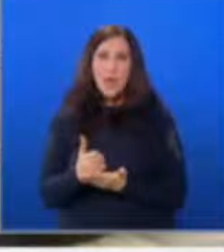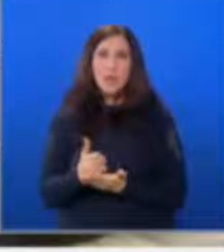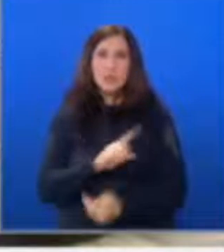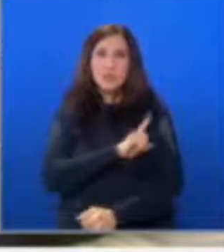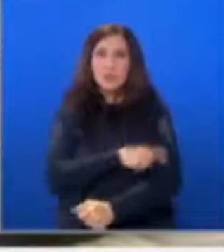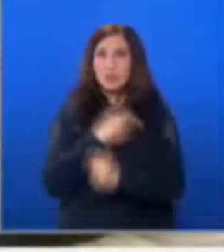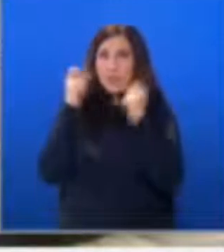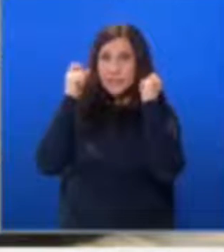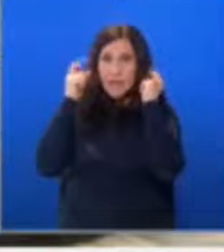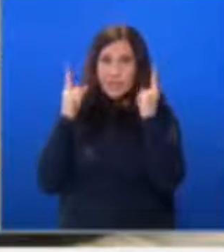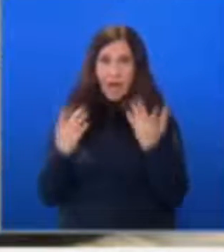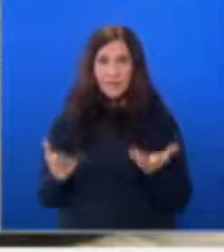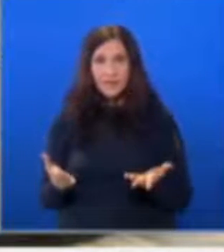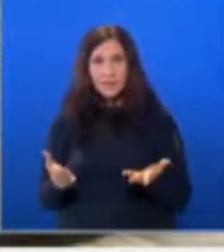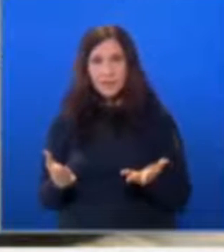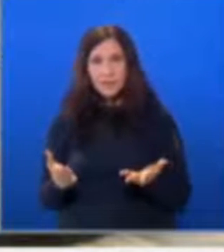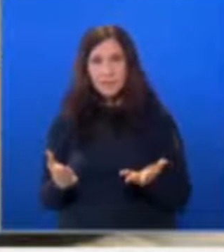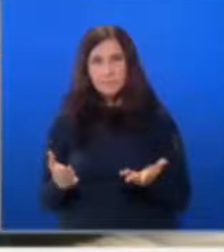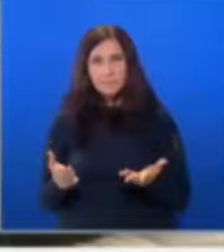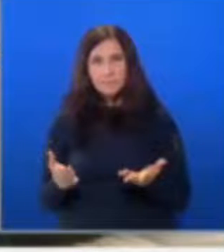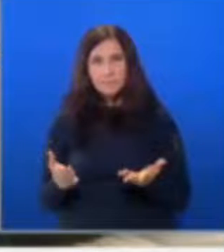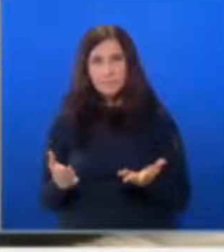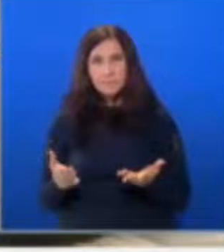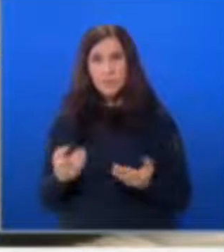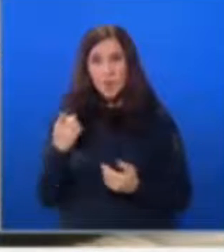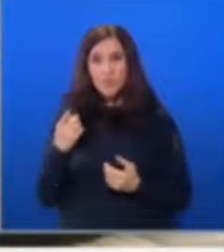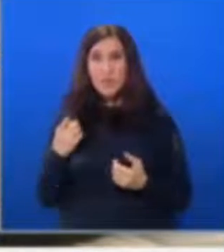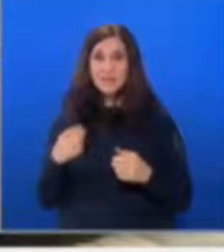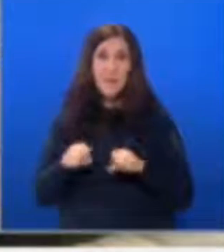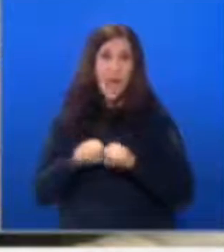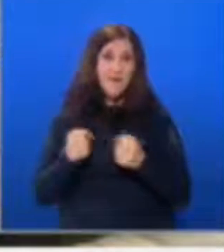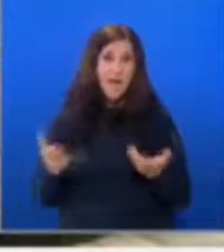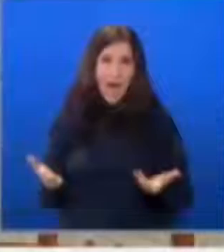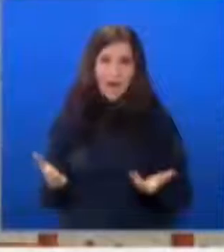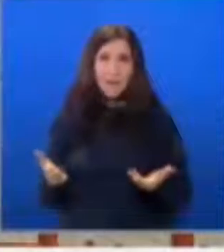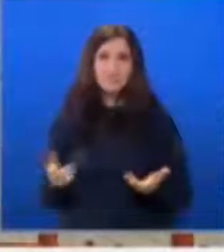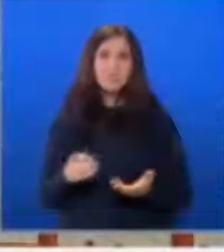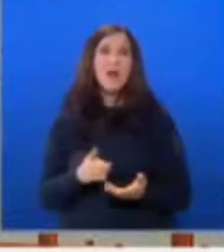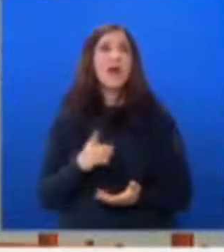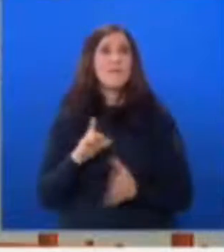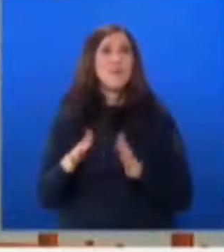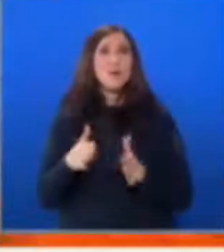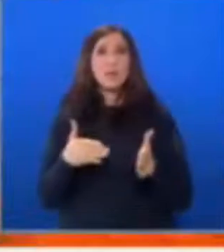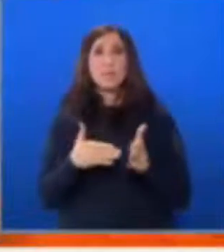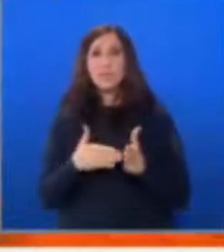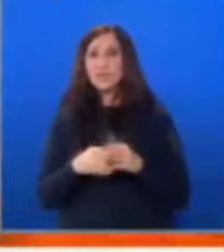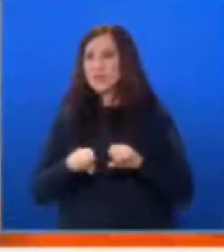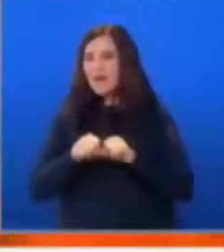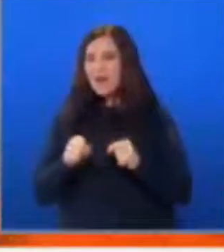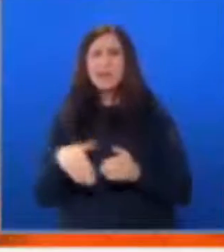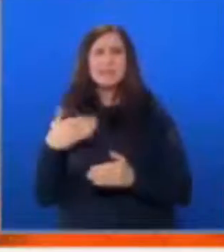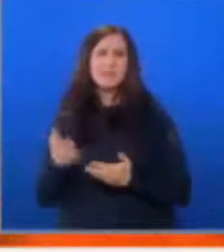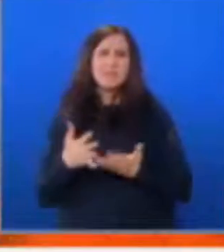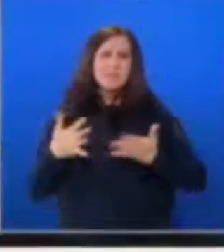силно са изненадани, така да кажем, от тази авария и че нетипична. Най-вероятната причина за аварията